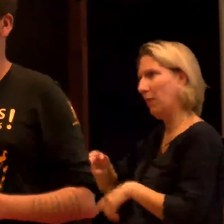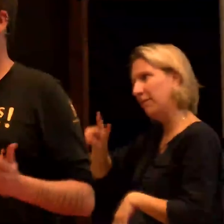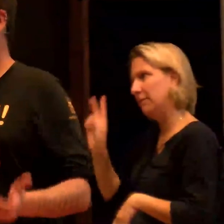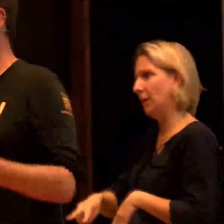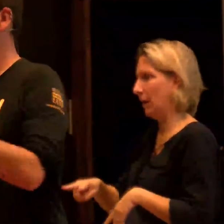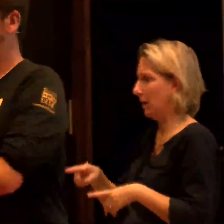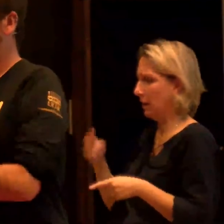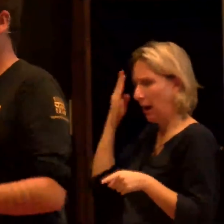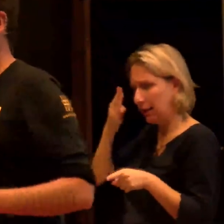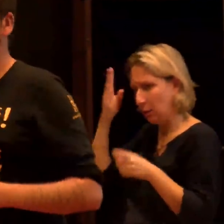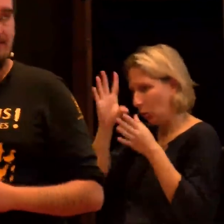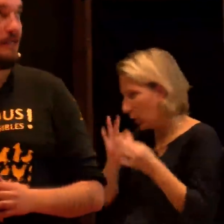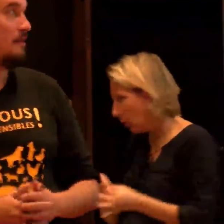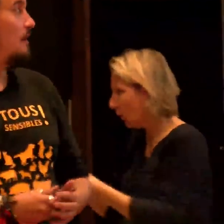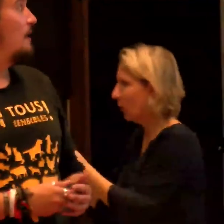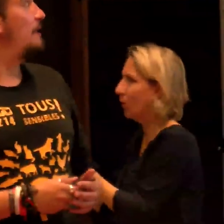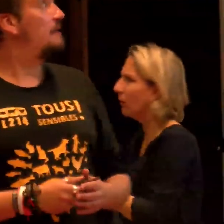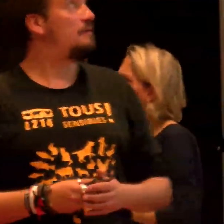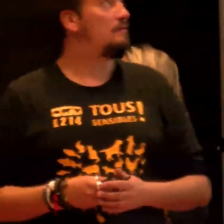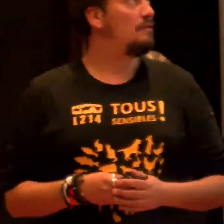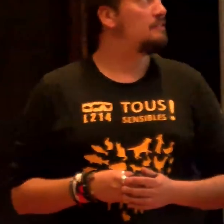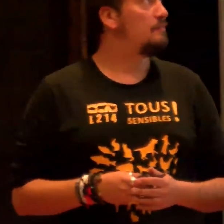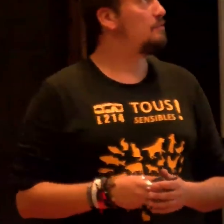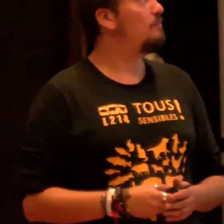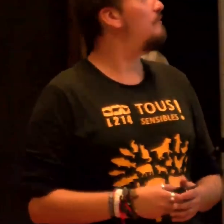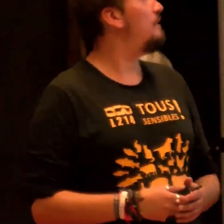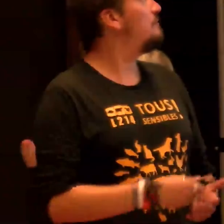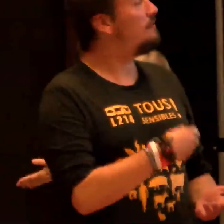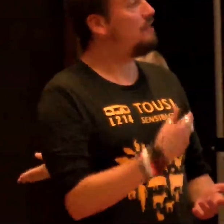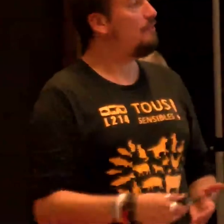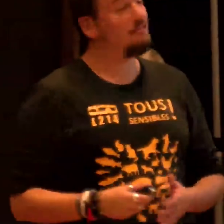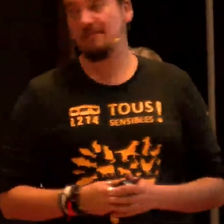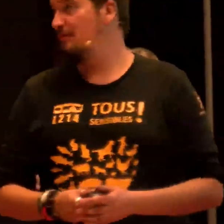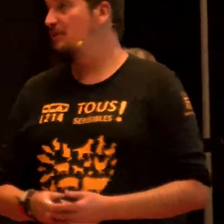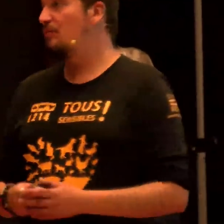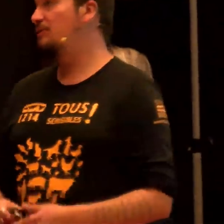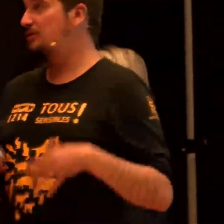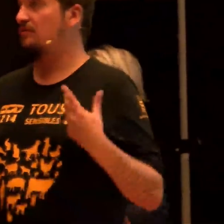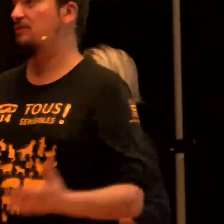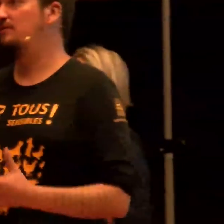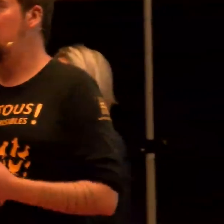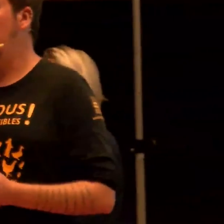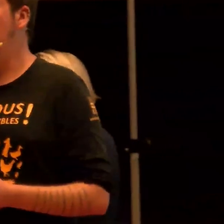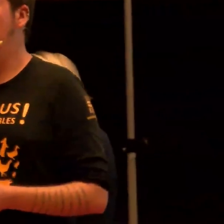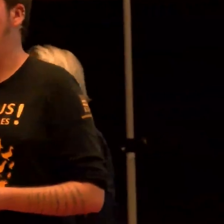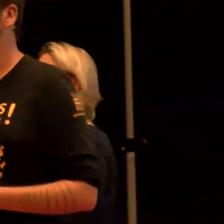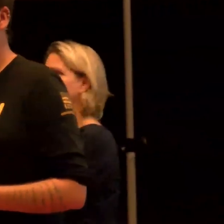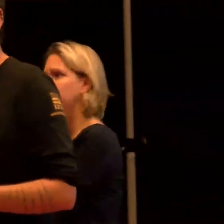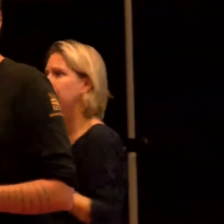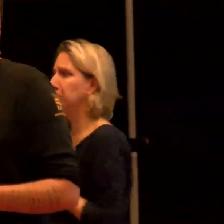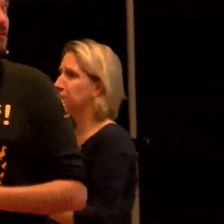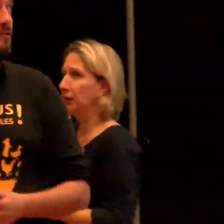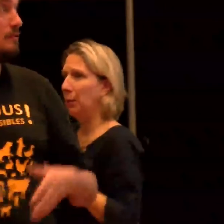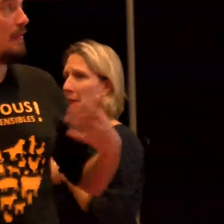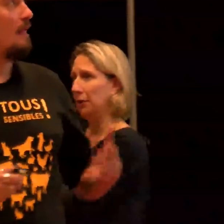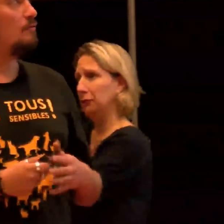de la question des animaux à la gourmandise vegan. Et ça fonctionne bien. Voilà. Et donc les vegan place, c'est vraiment des moments d'échange, des moments de